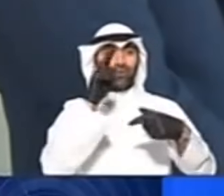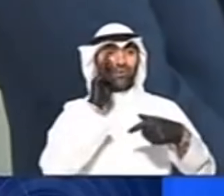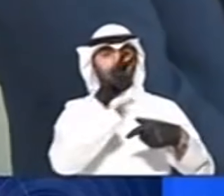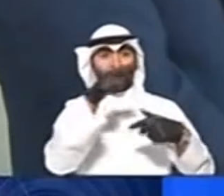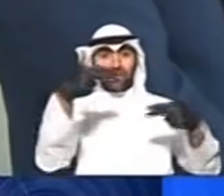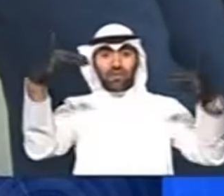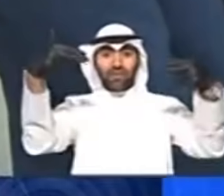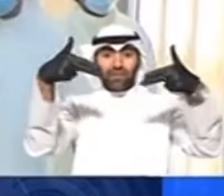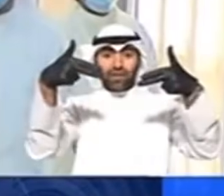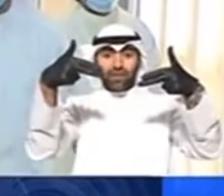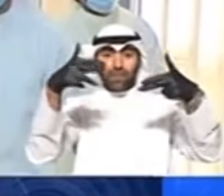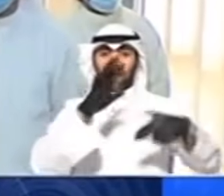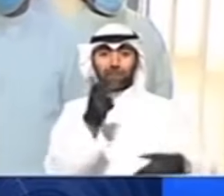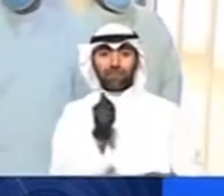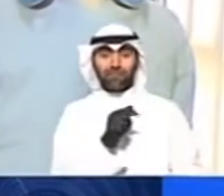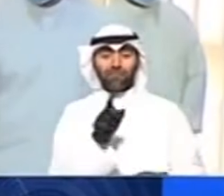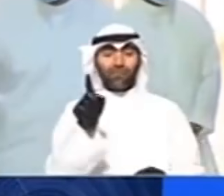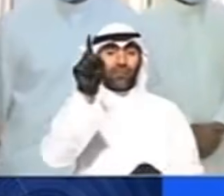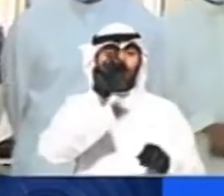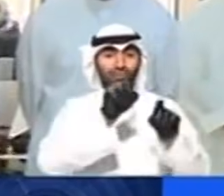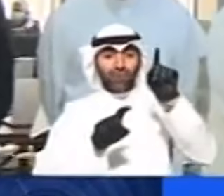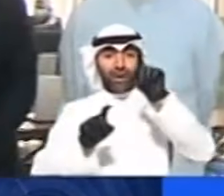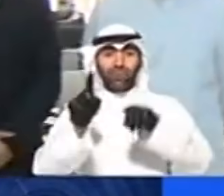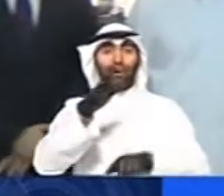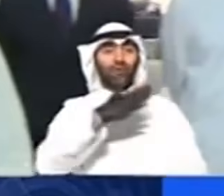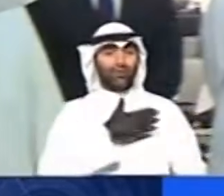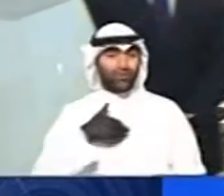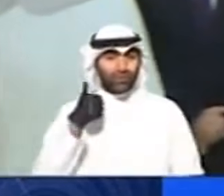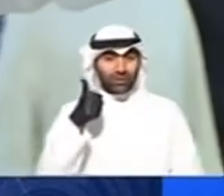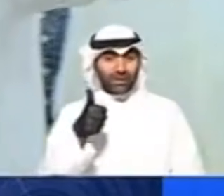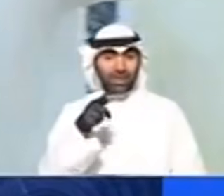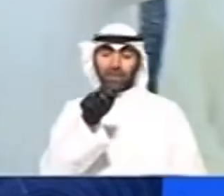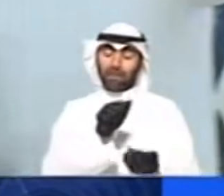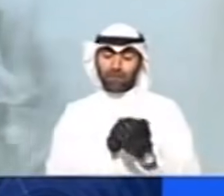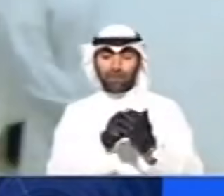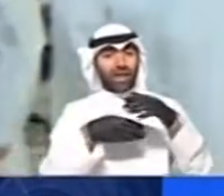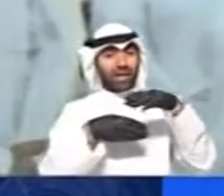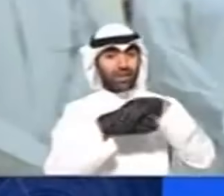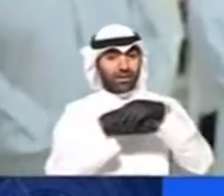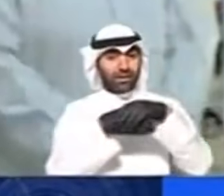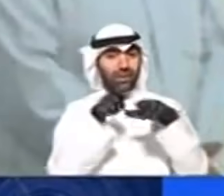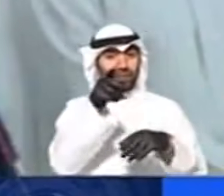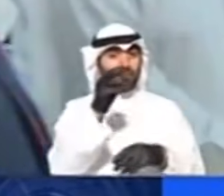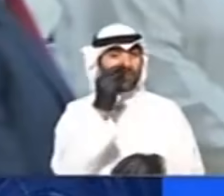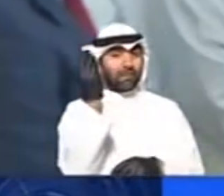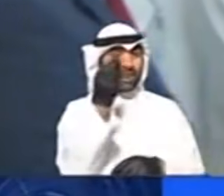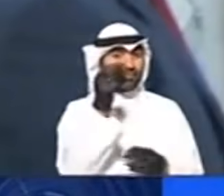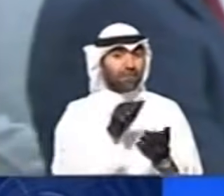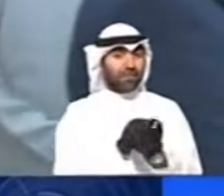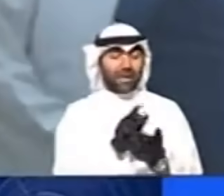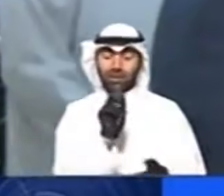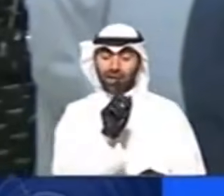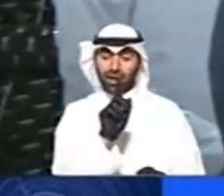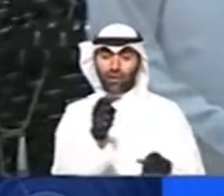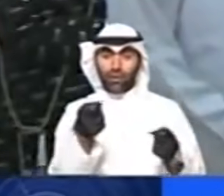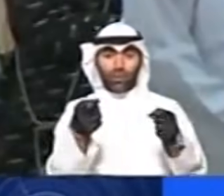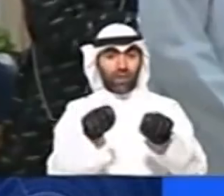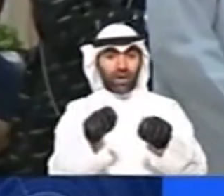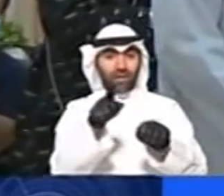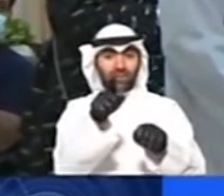ليكون بذلك قدوة حسنة لإخوانه وأخواته المواطنين والمواطنات، مؤكدا أن هذا